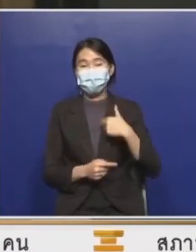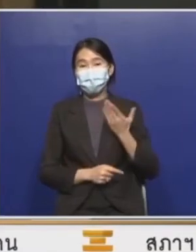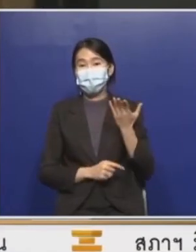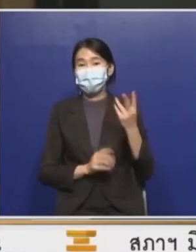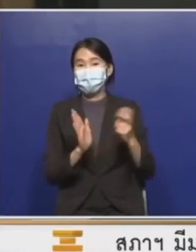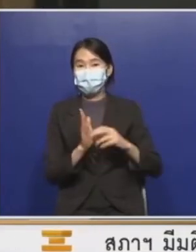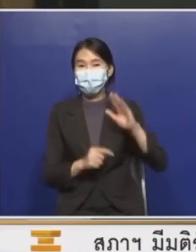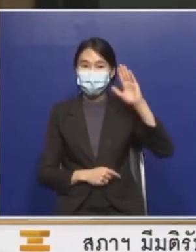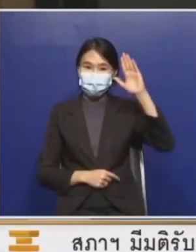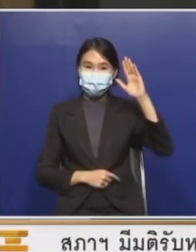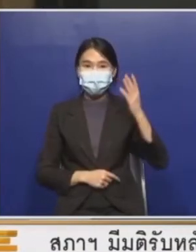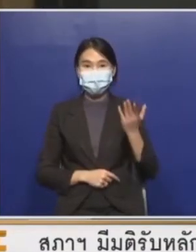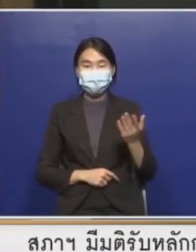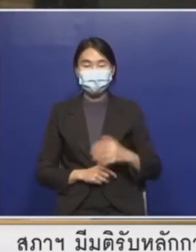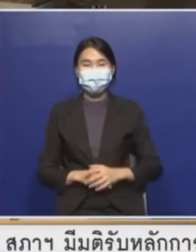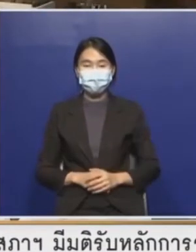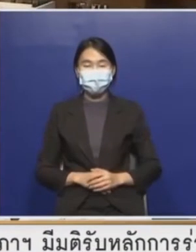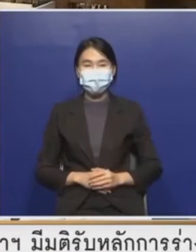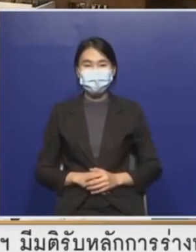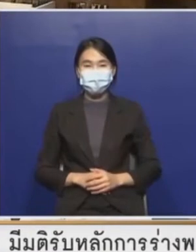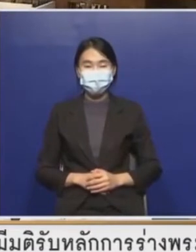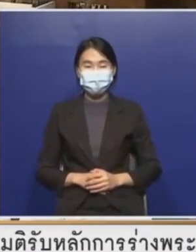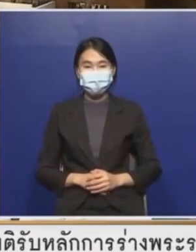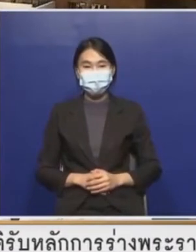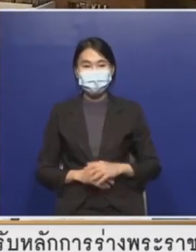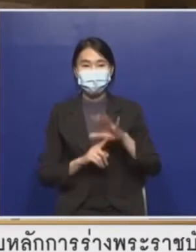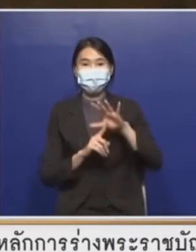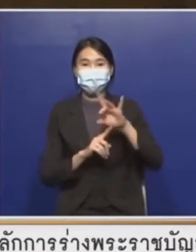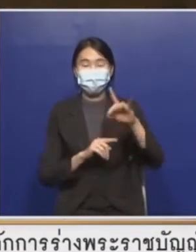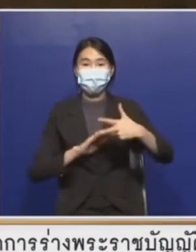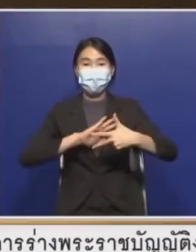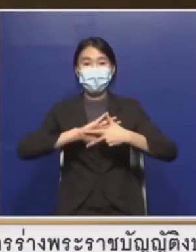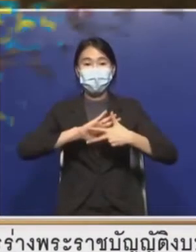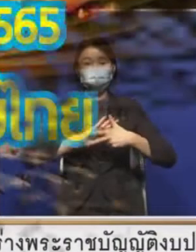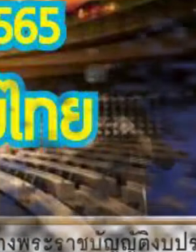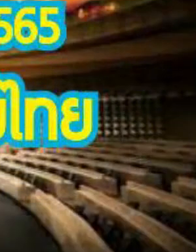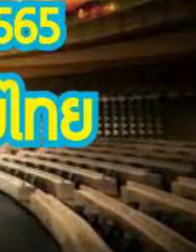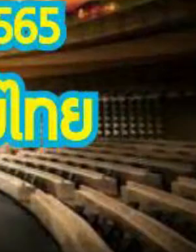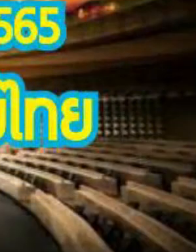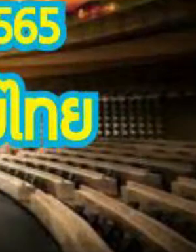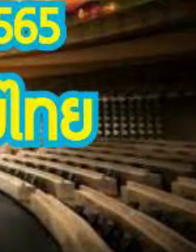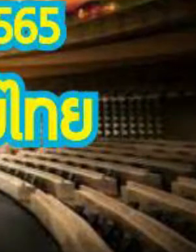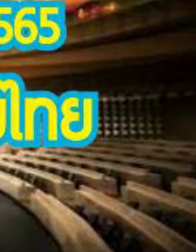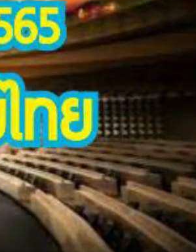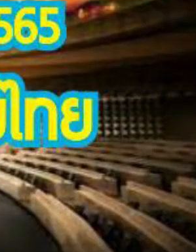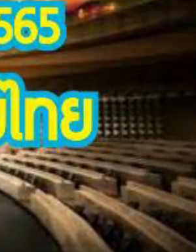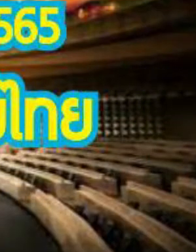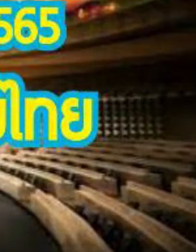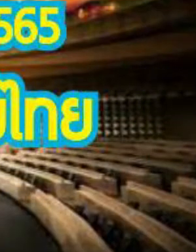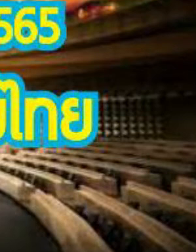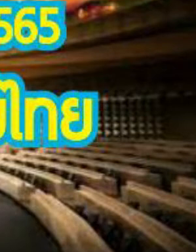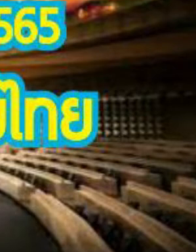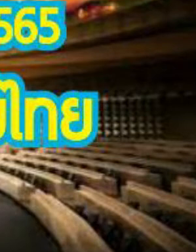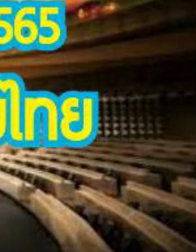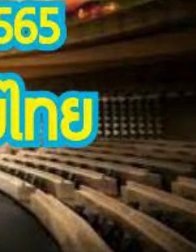ครับ ผู้รับรองถูกต้องครับต่อไปพรรคเสรีรวมไทย1คนครับ เรียนท่านประธานที่เค